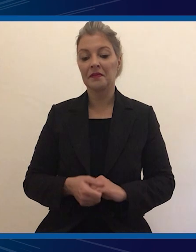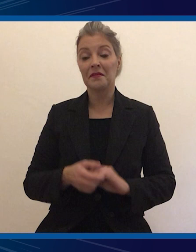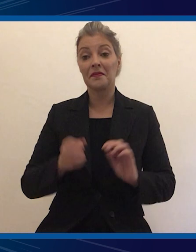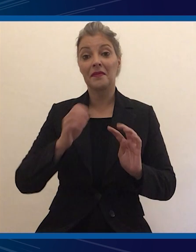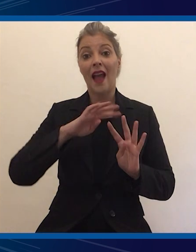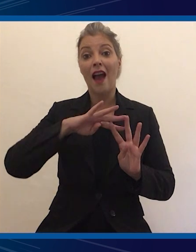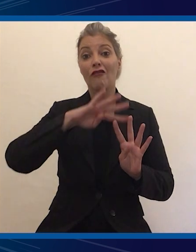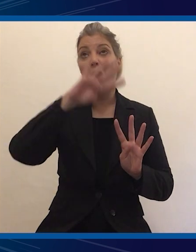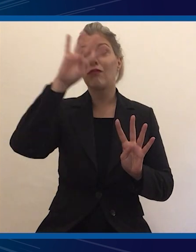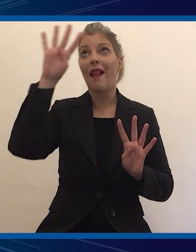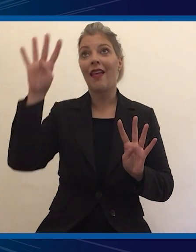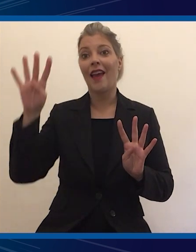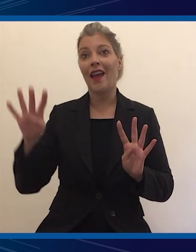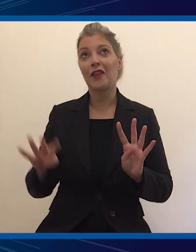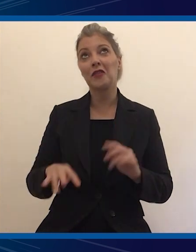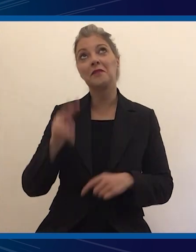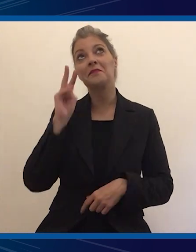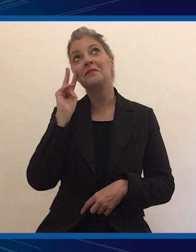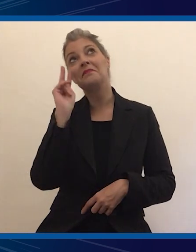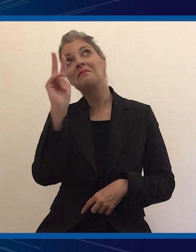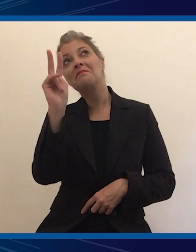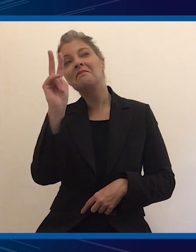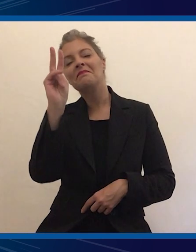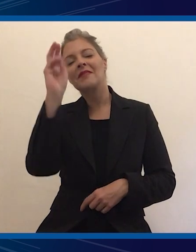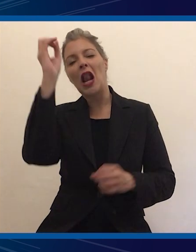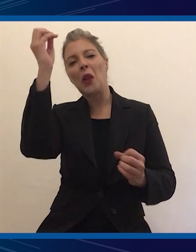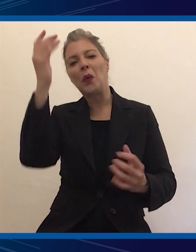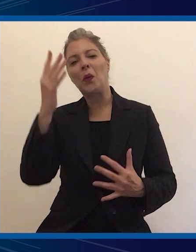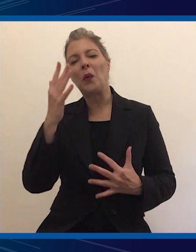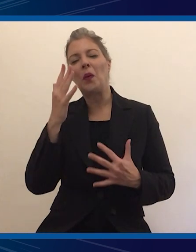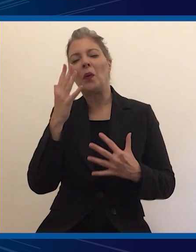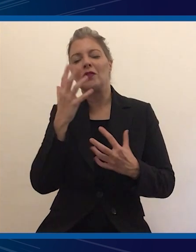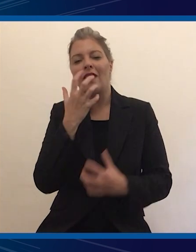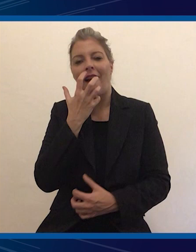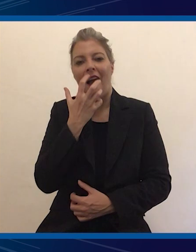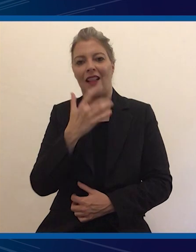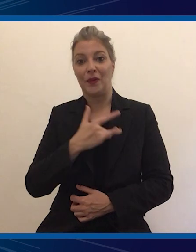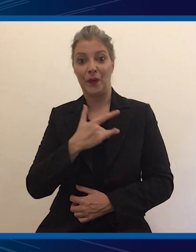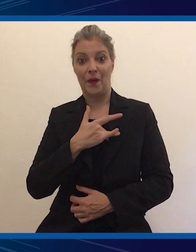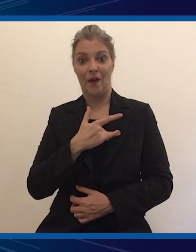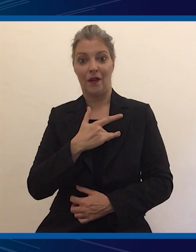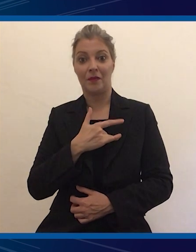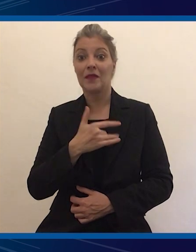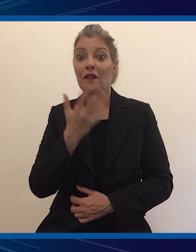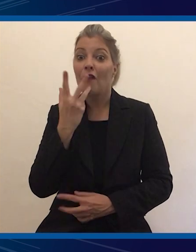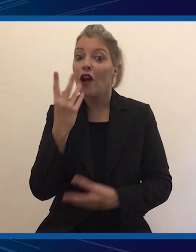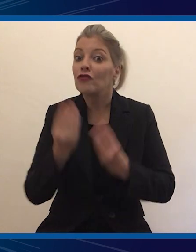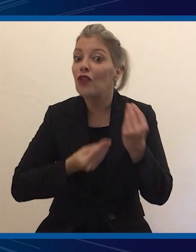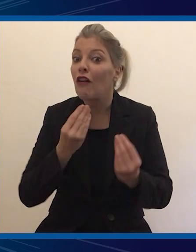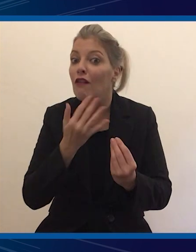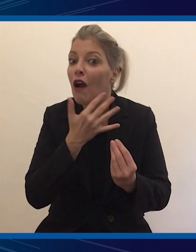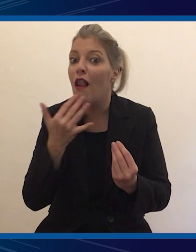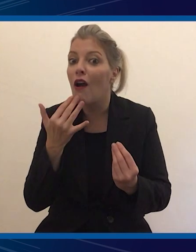L'arcobaleno riscalda il cuore e illumina lo sguardo. Per questo magico gioco di colori basta solo un